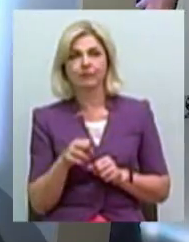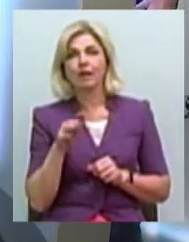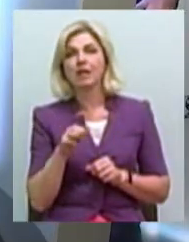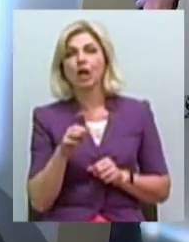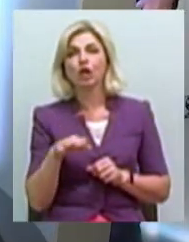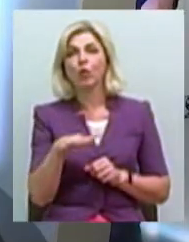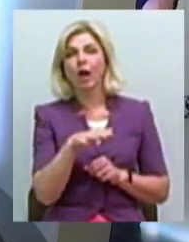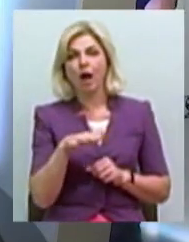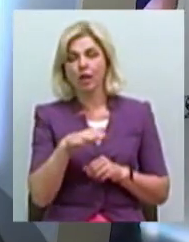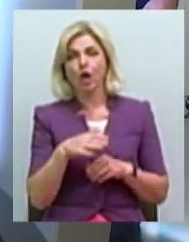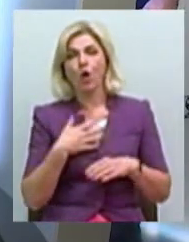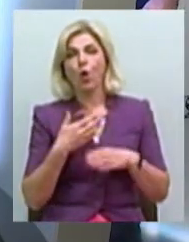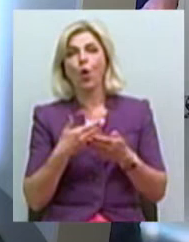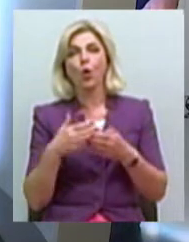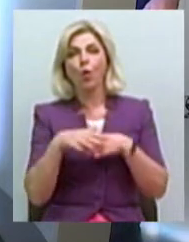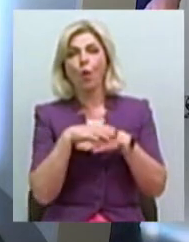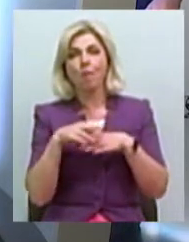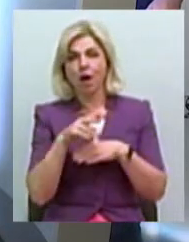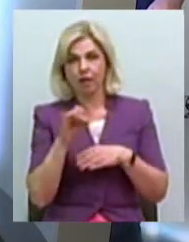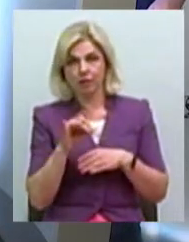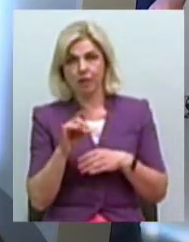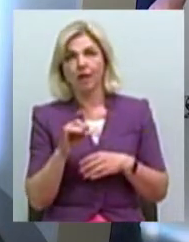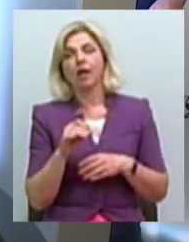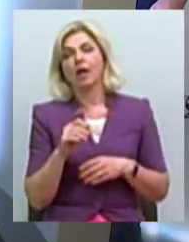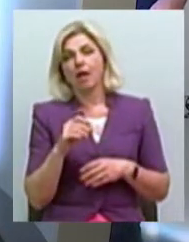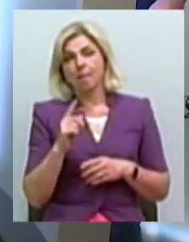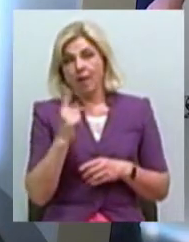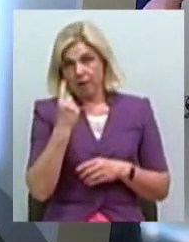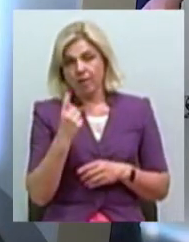територіальних громад області. В першому варіанті їх було 40.